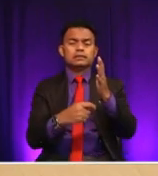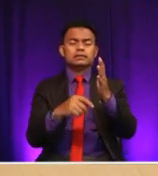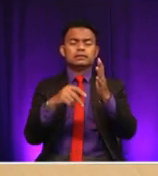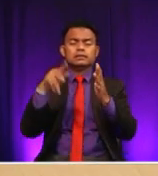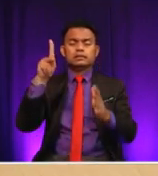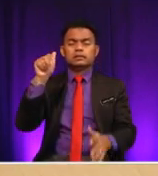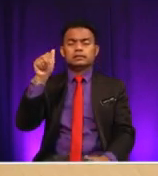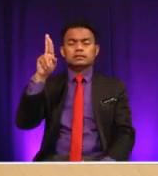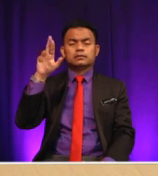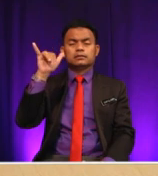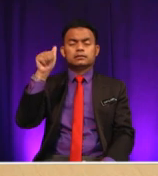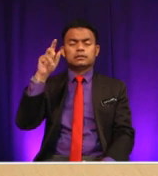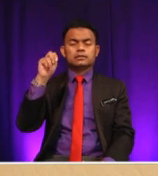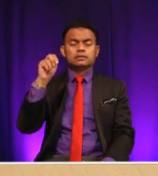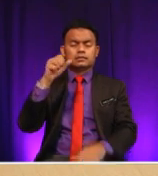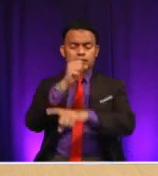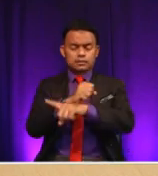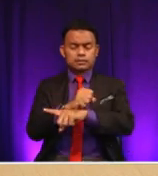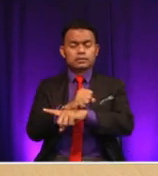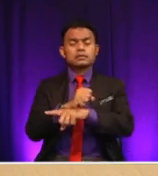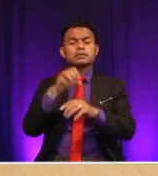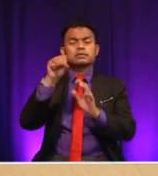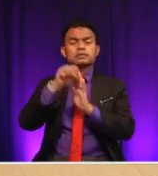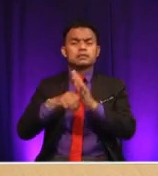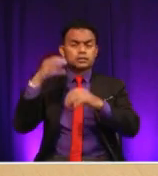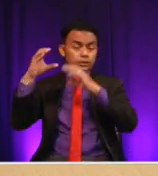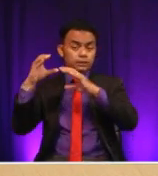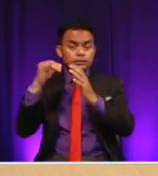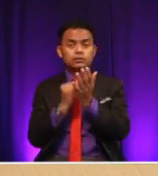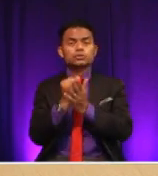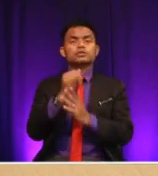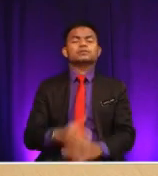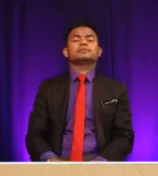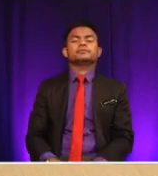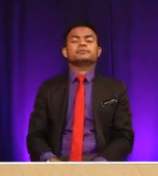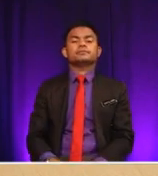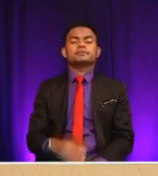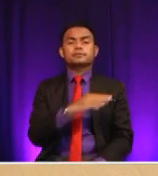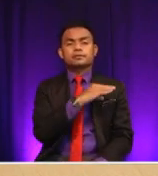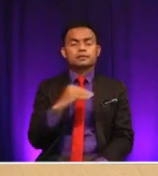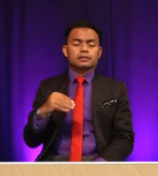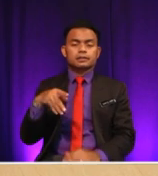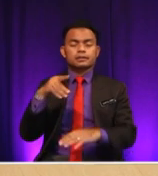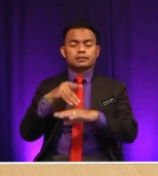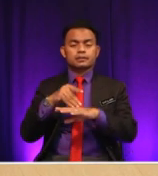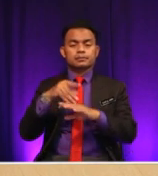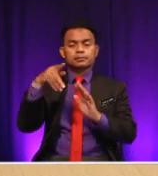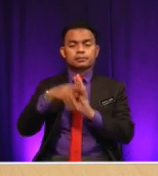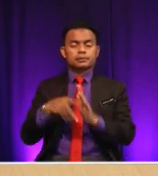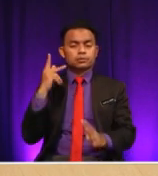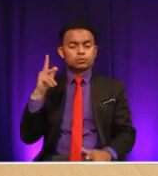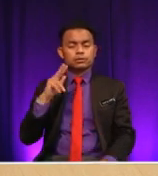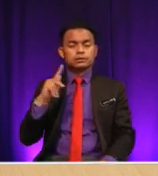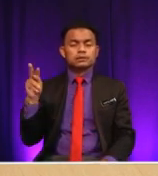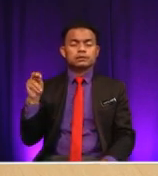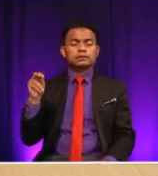sistematik Oke Di mana kritikan sastra ini menilai karya secara jujur dan diperkuatkan dengan alasan-alasan